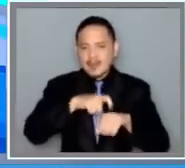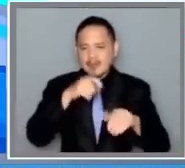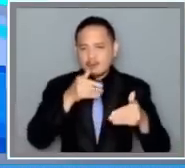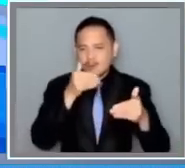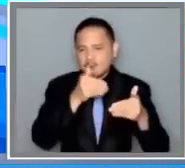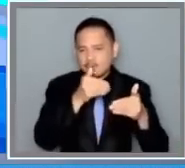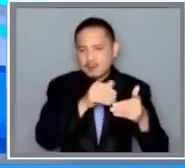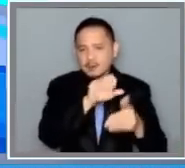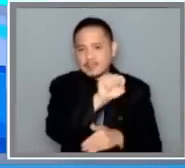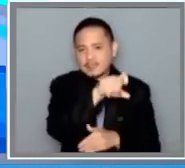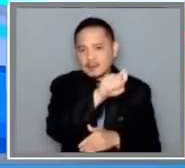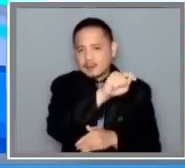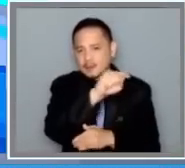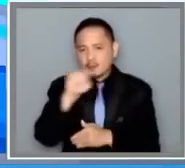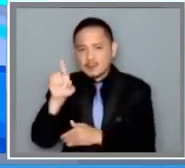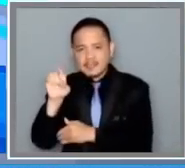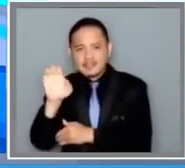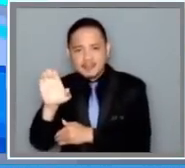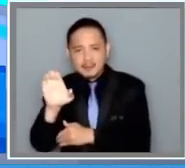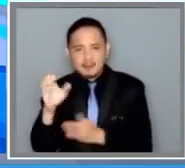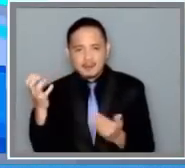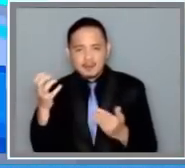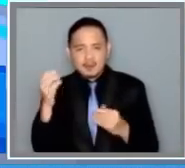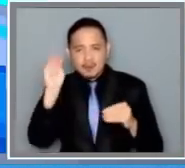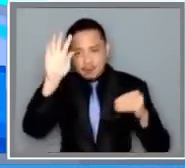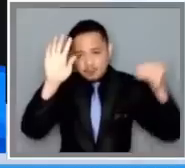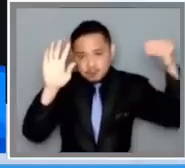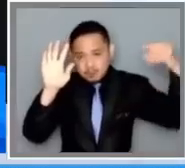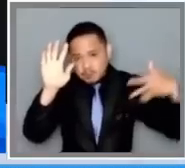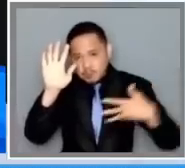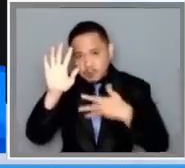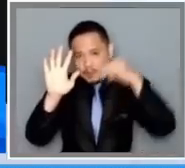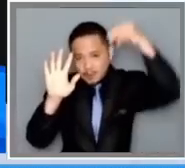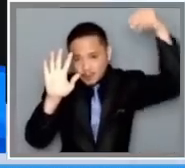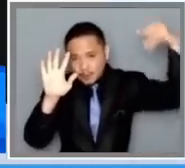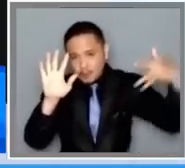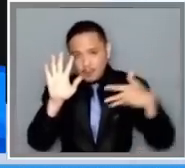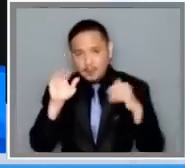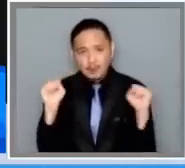January, February, basta itong Amihan season. Bakit ho ganun?